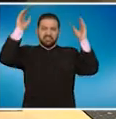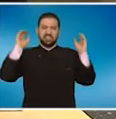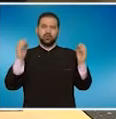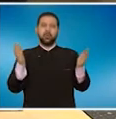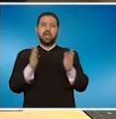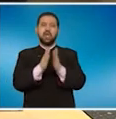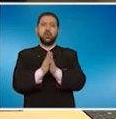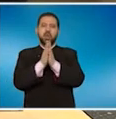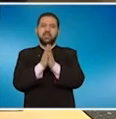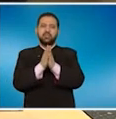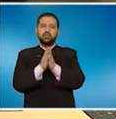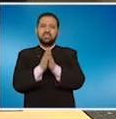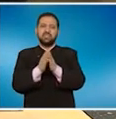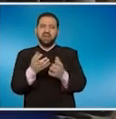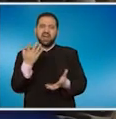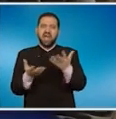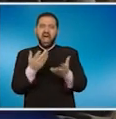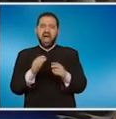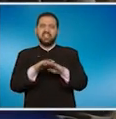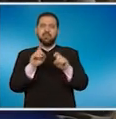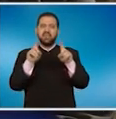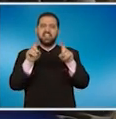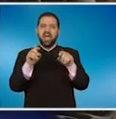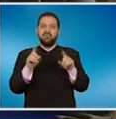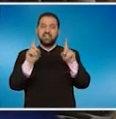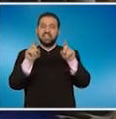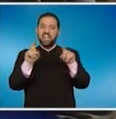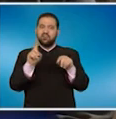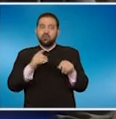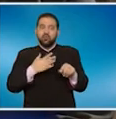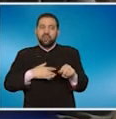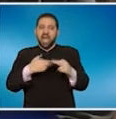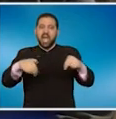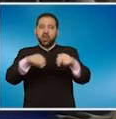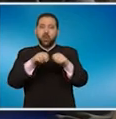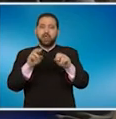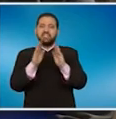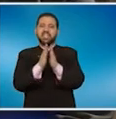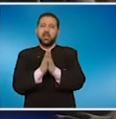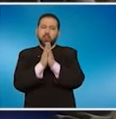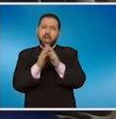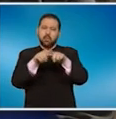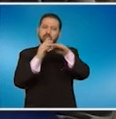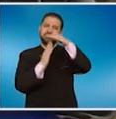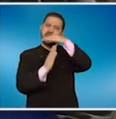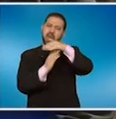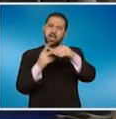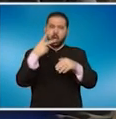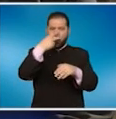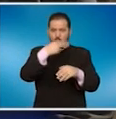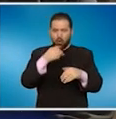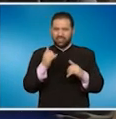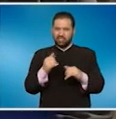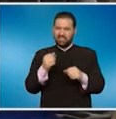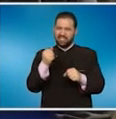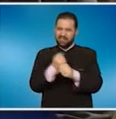cumva. Adică, iată, demonii nu suportă această raportare a noastră la Dumnezeu cu smerenie în rugăciune. Și atunci aceasta